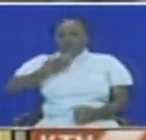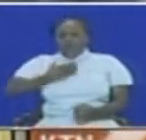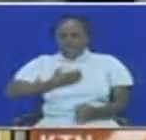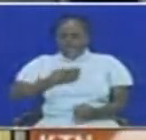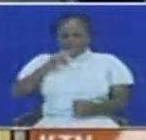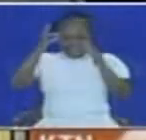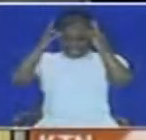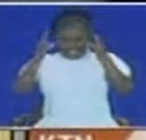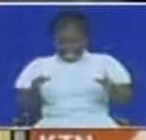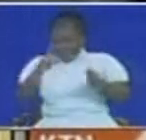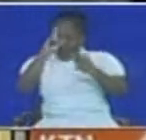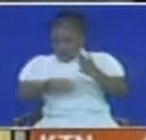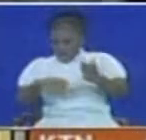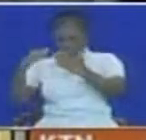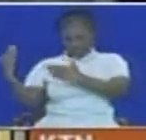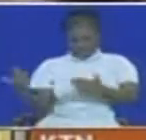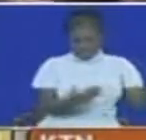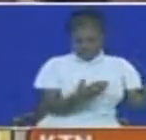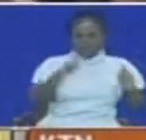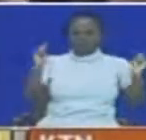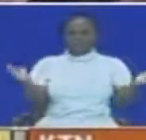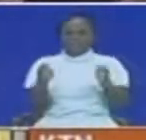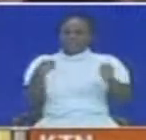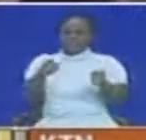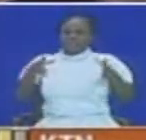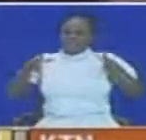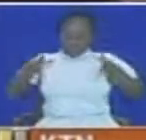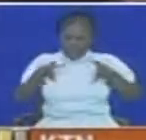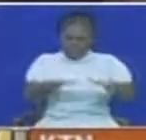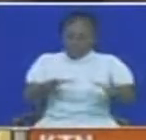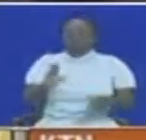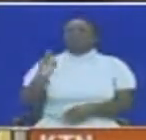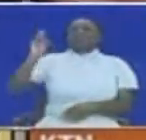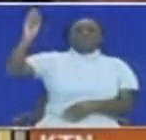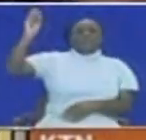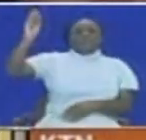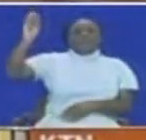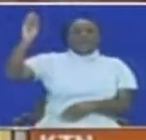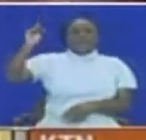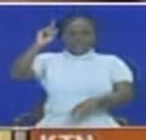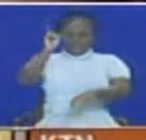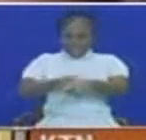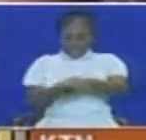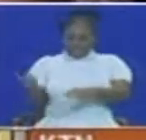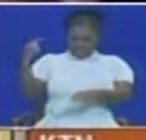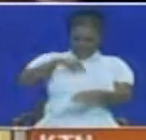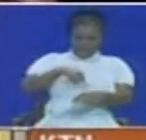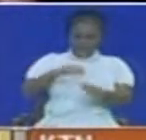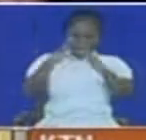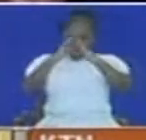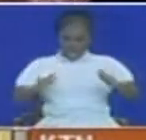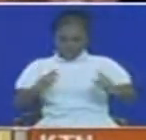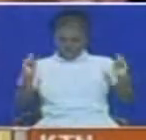aliamua kumleta mganga, na washukiwa hao hawakuwa na budi ila tu kukichukua kiapo. Wakati tumefika kwa nyumba, huyo